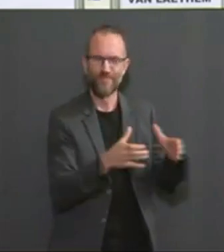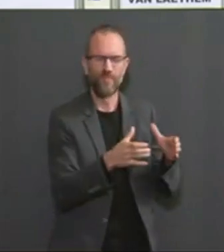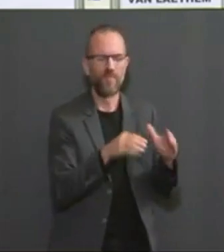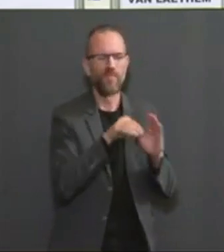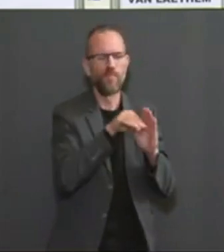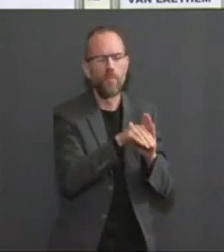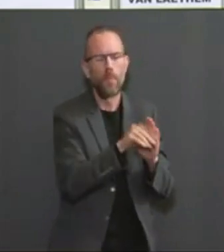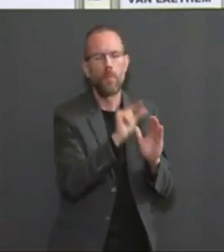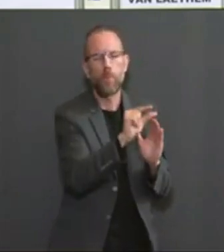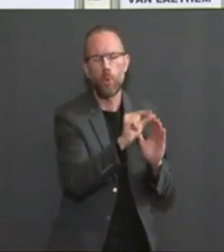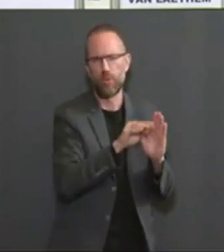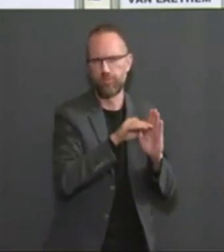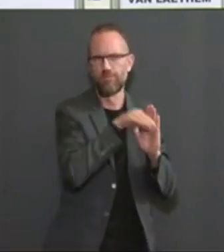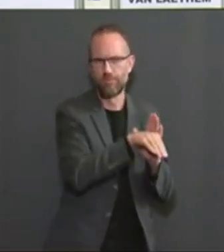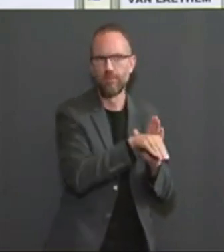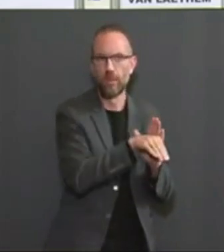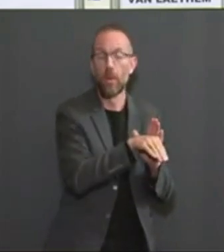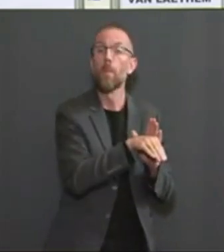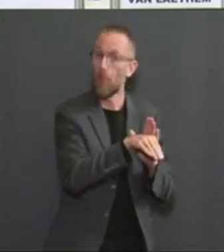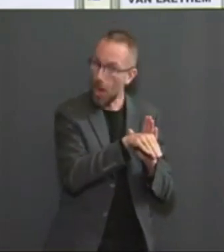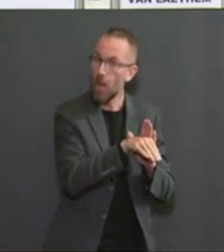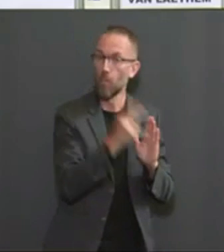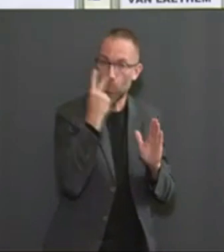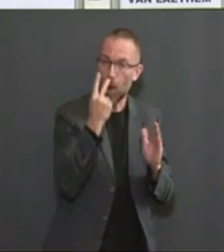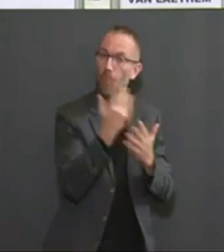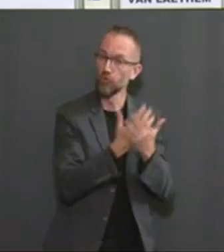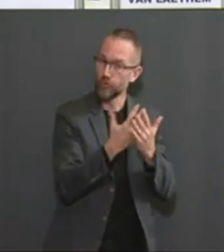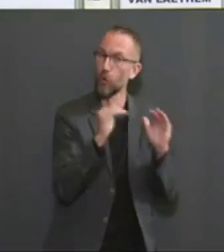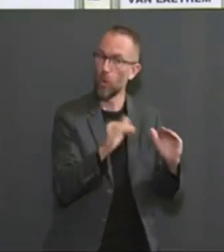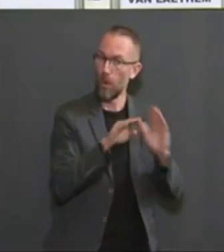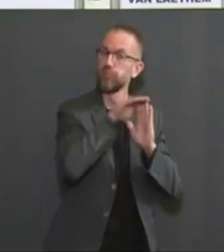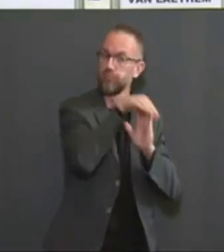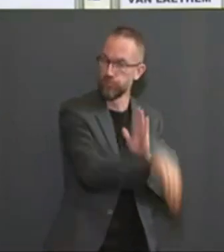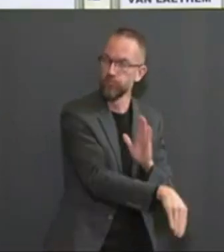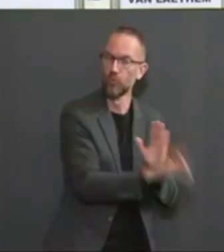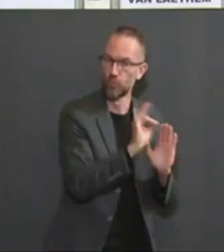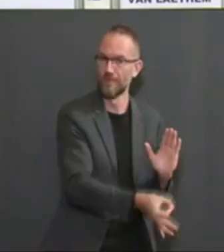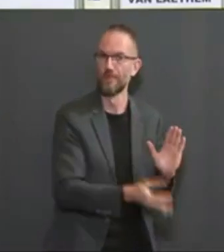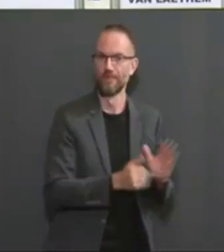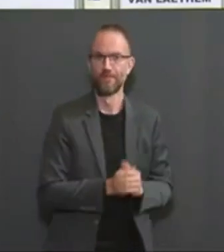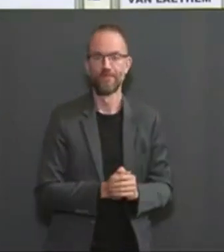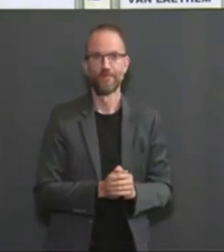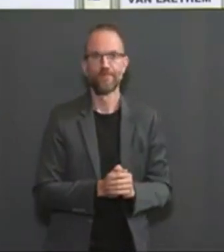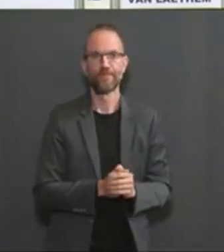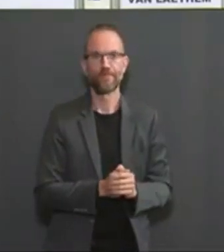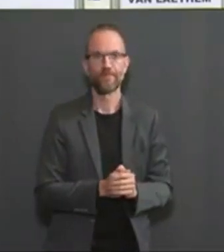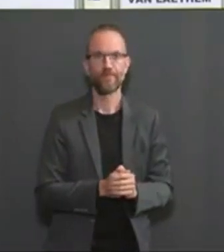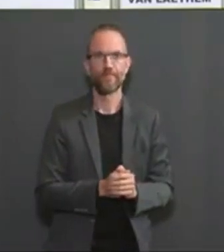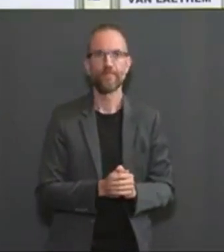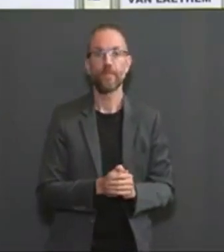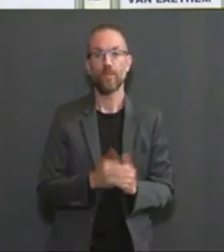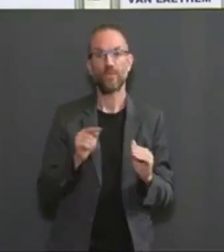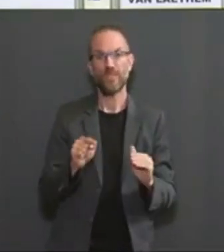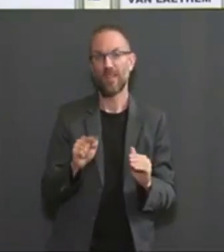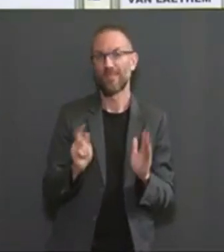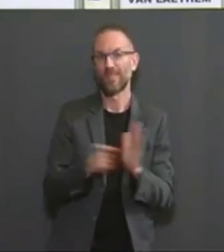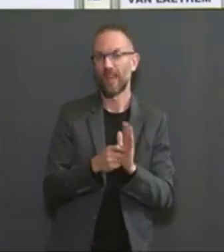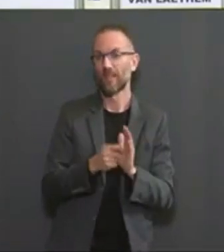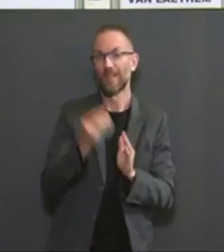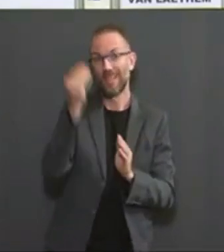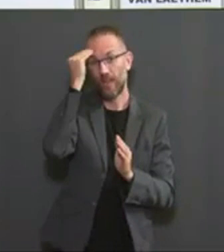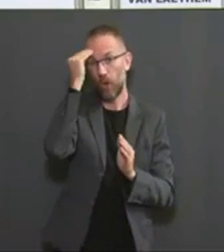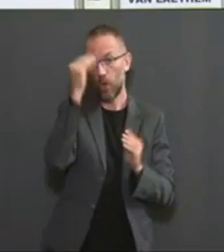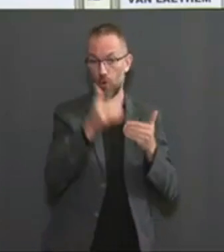baisse également dans ces groupes en question, d'où le fait que nous n'avons pas pour l'instant d'impact significatif de la reprise